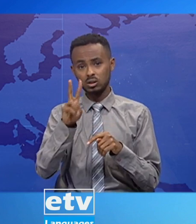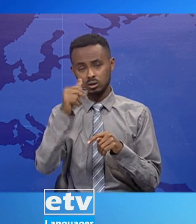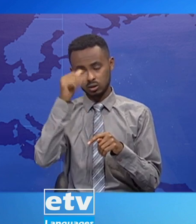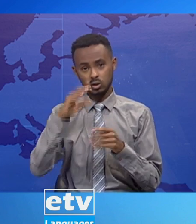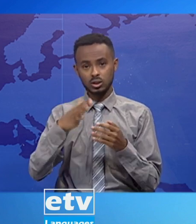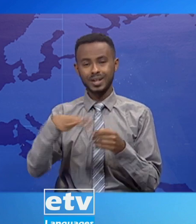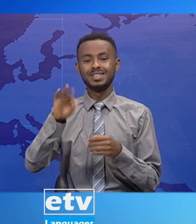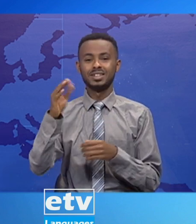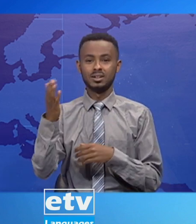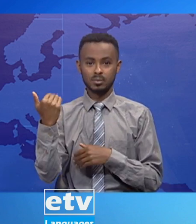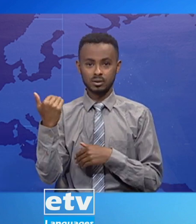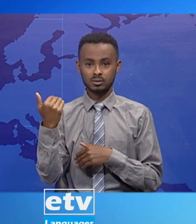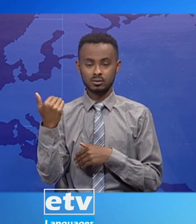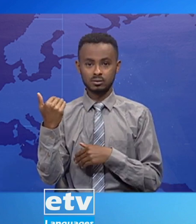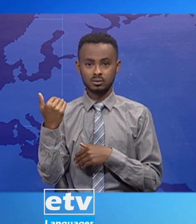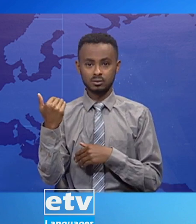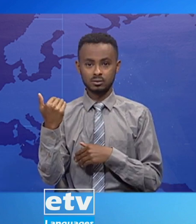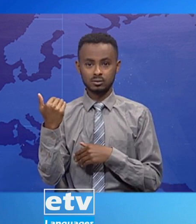ሰዎች አግኝቼ ነበር